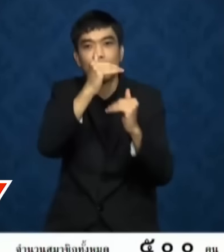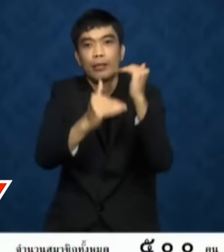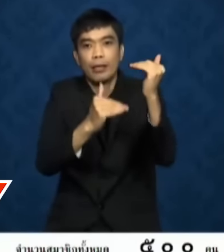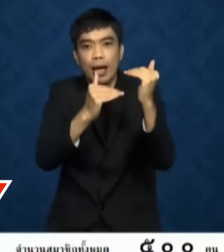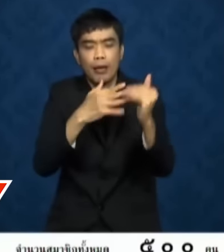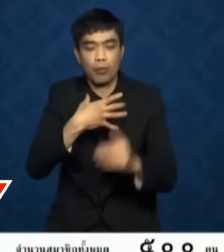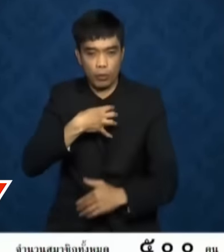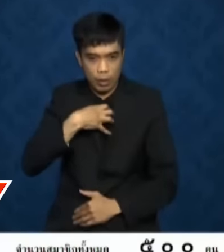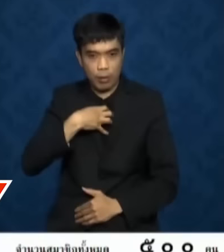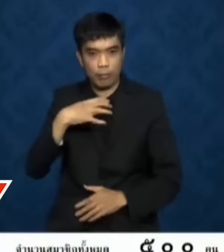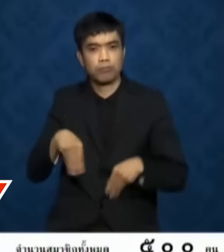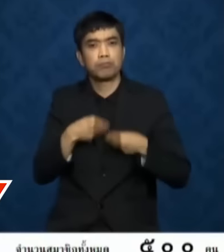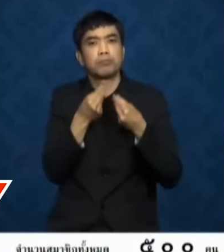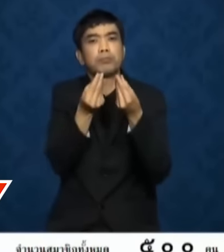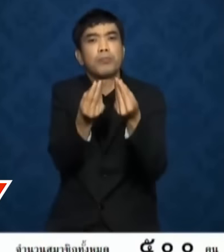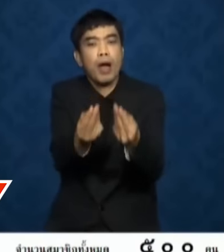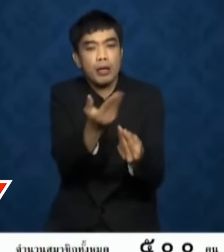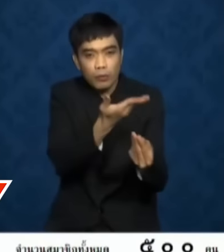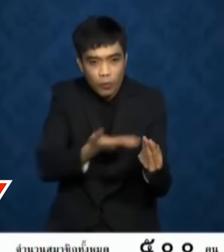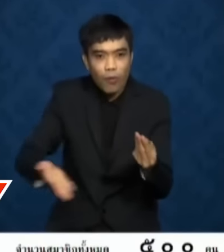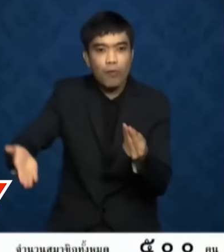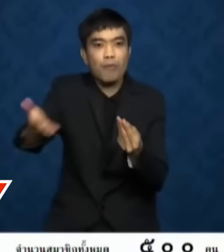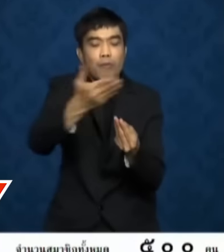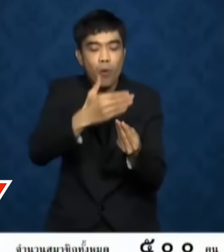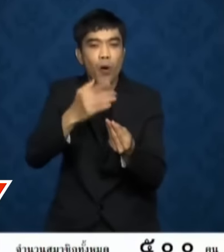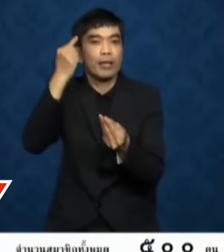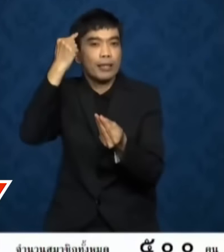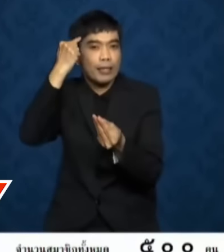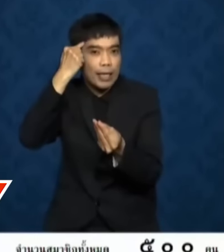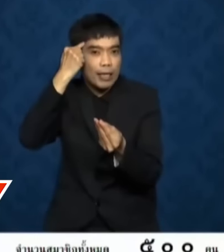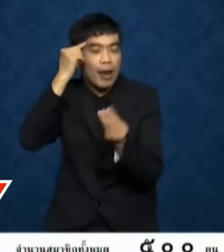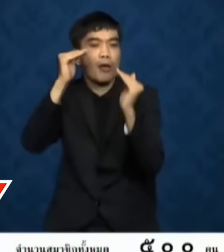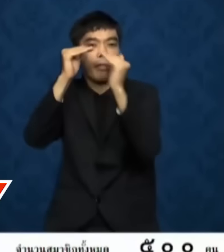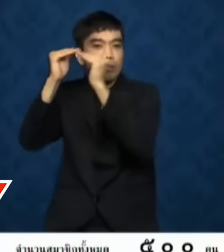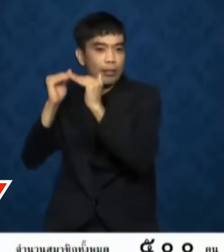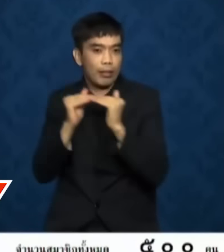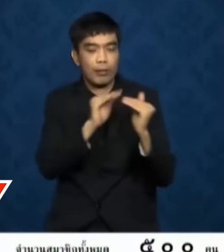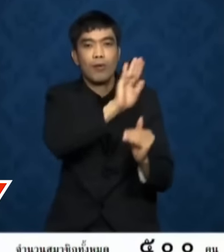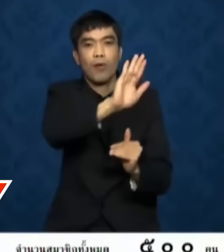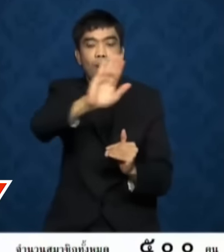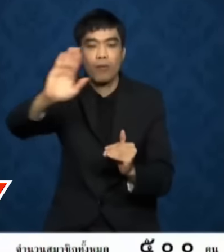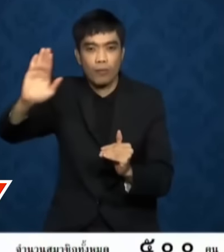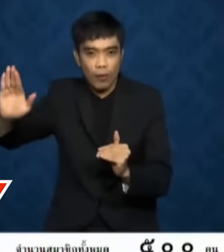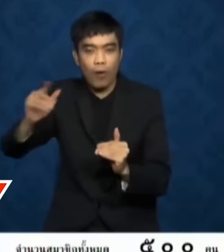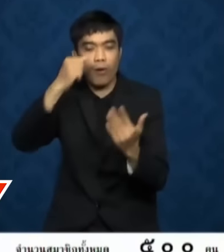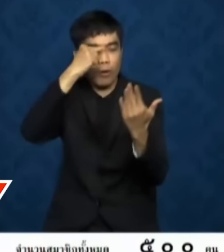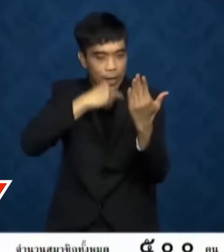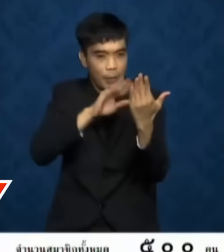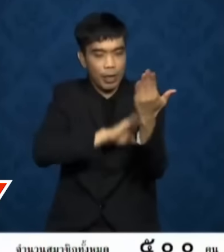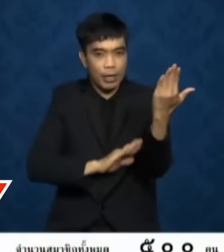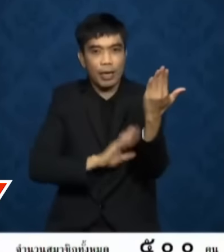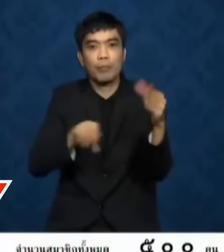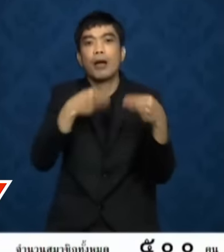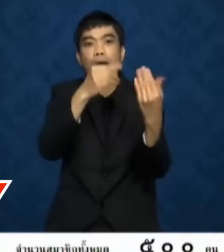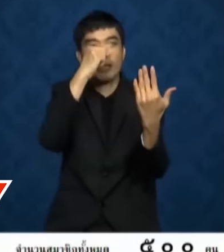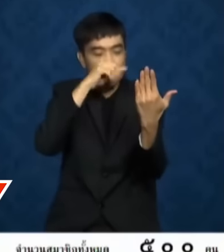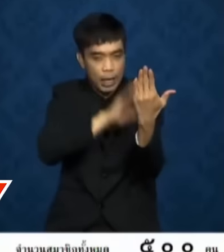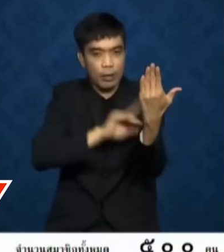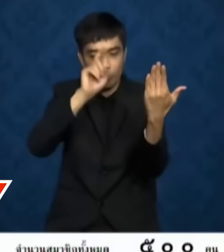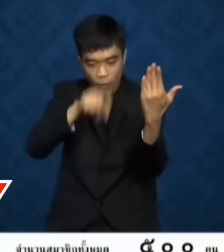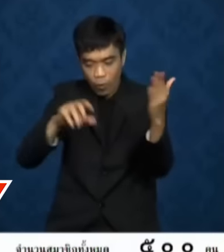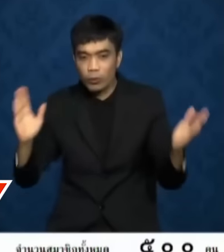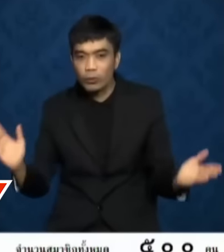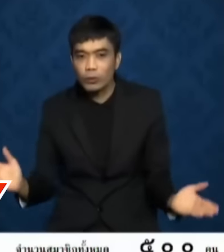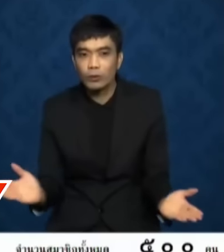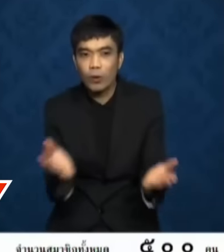ช้สิทธิพลเมืองดังกล่าวอย่างเต็มที่เพื่อมีส่วนร่วมอย่างมีความหมายในการกำหนดอนาคตประเทศเราก็จะเป็นครับที่จะต้องส่งเสริมการ